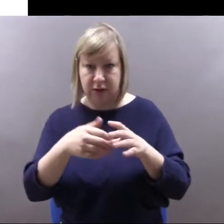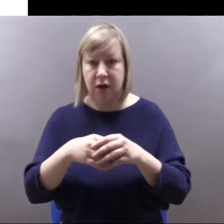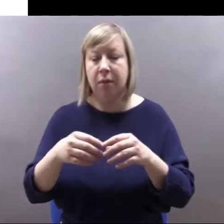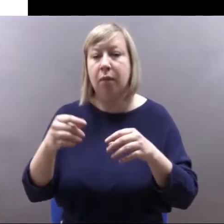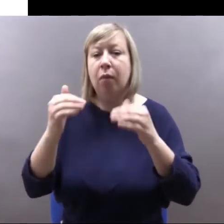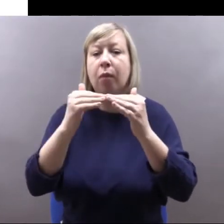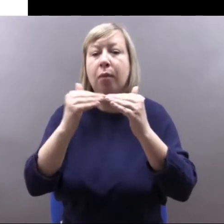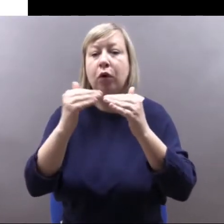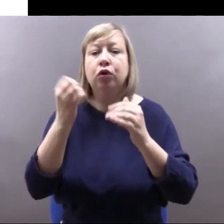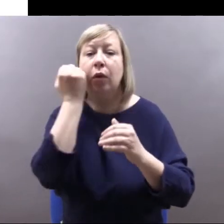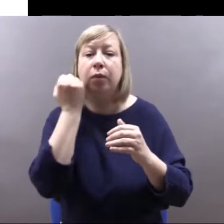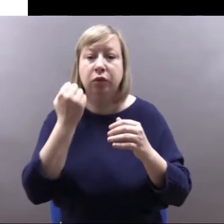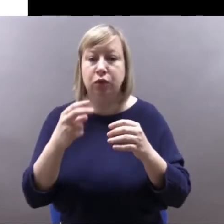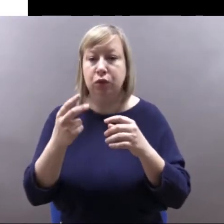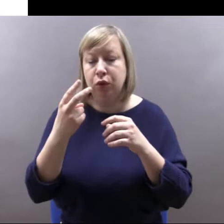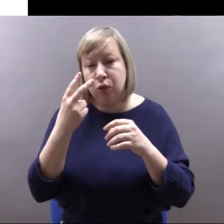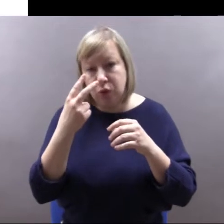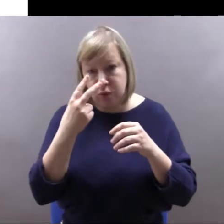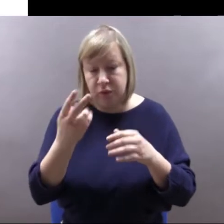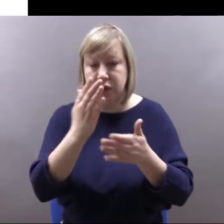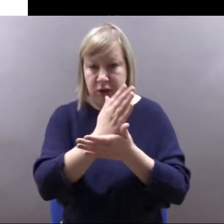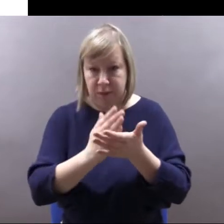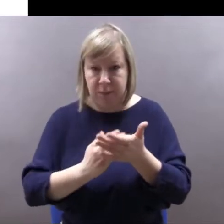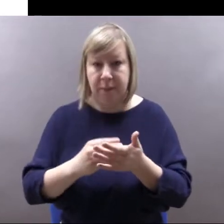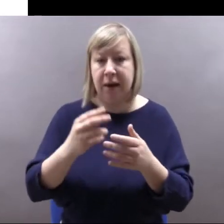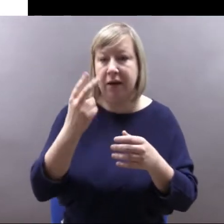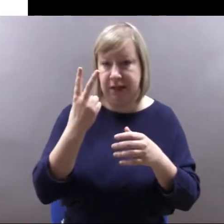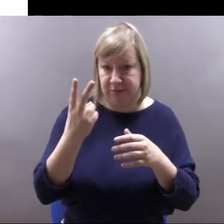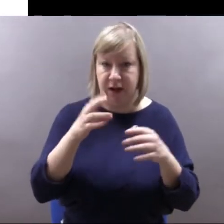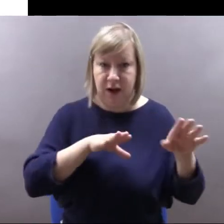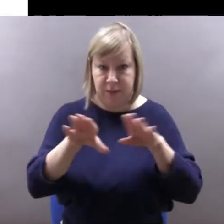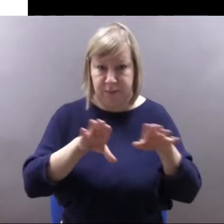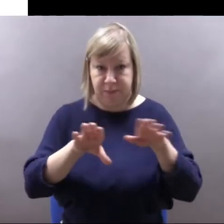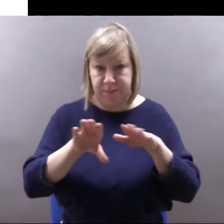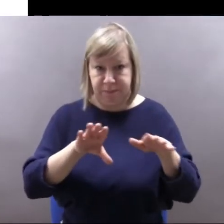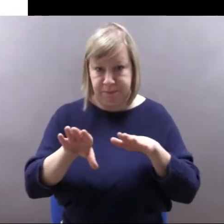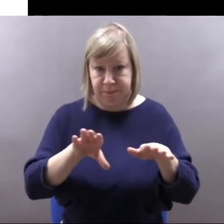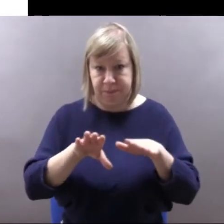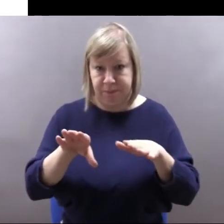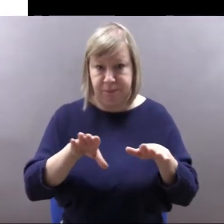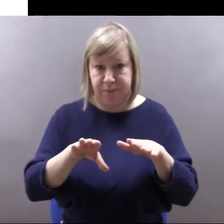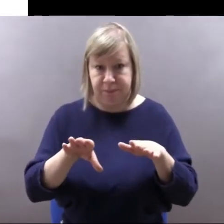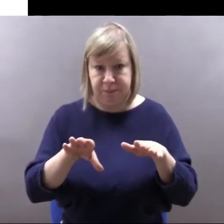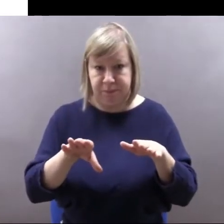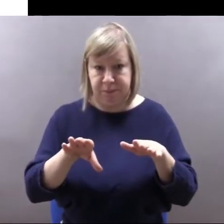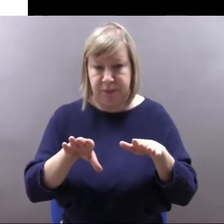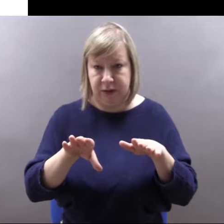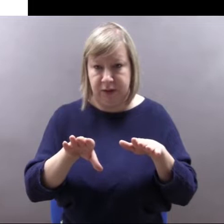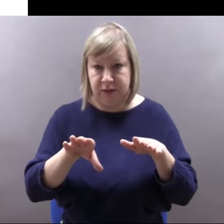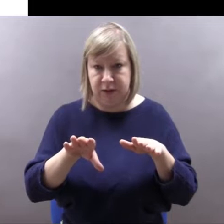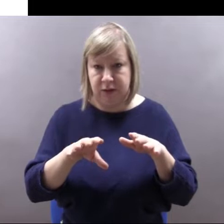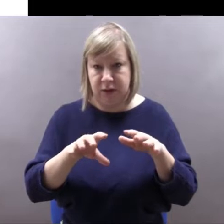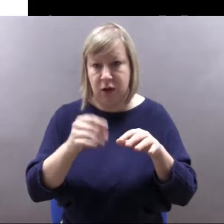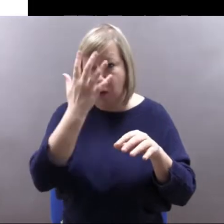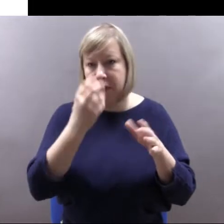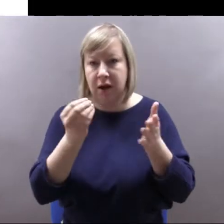podnośnik łamane na schody. To są te dwa miejsca, w których nie byliśmy w stanie zniwelować poziomu podłóg,